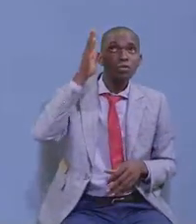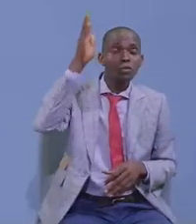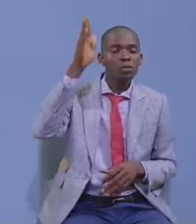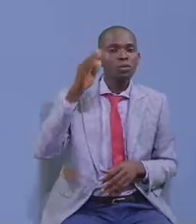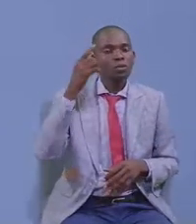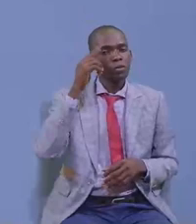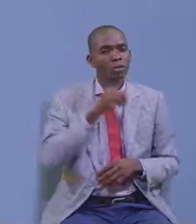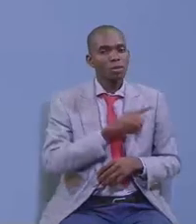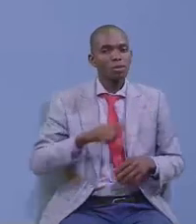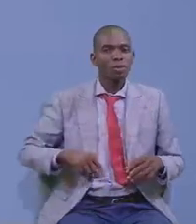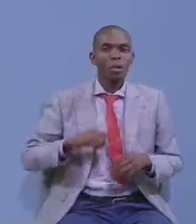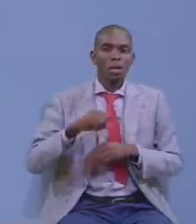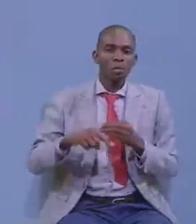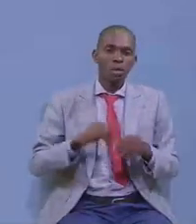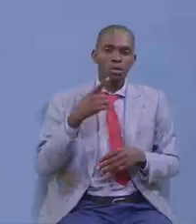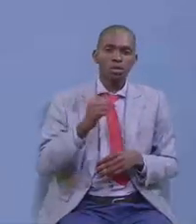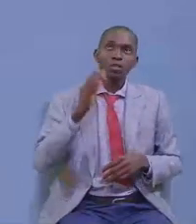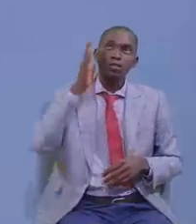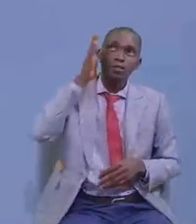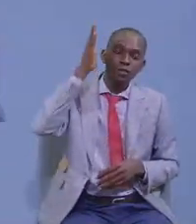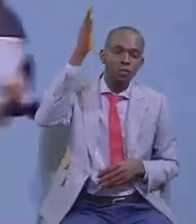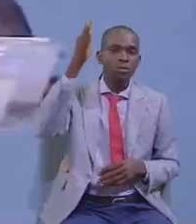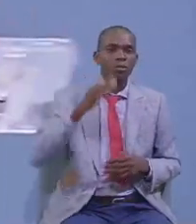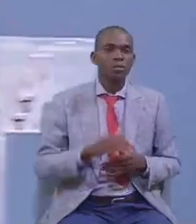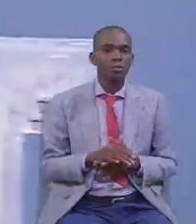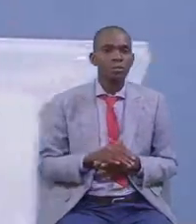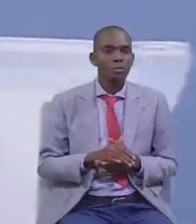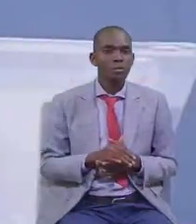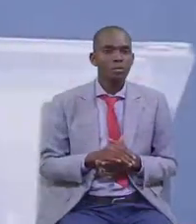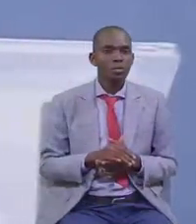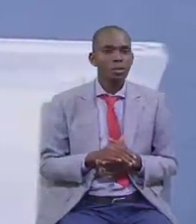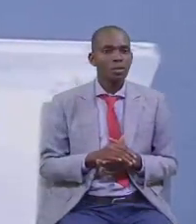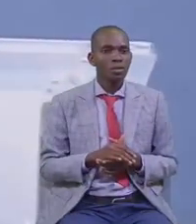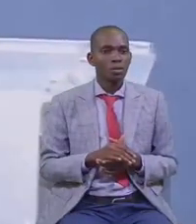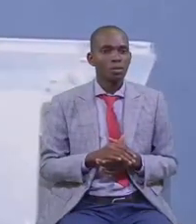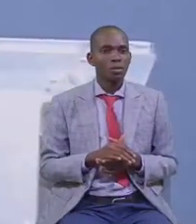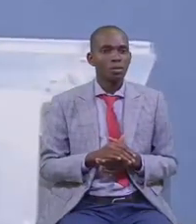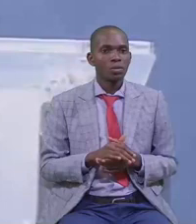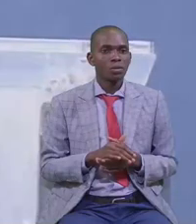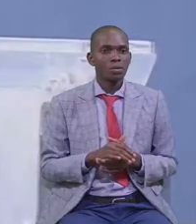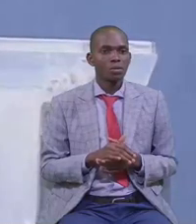Vous allez continuer à pêcher pour le Seigneur de façon persévérante pour la destinée future.